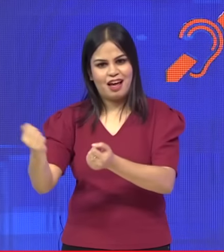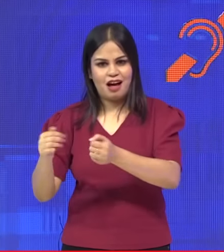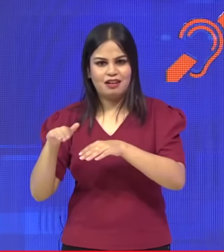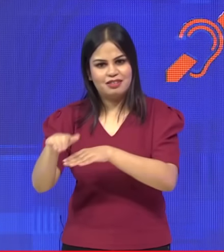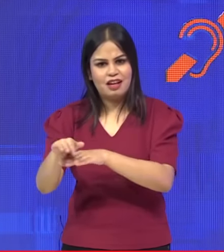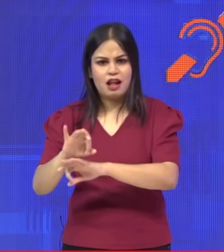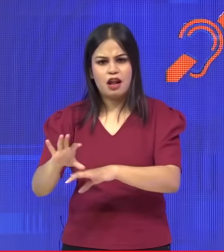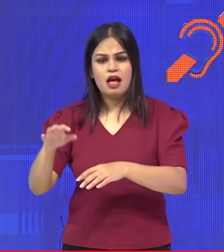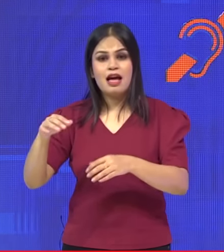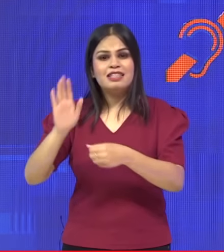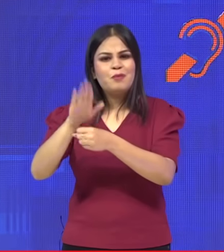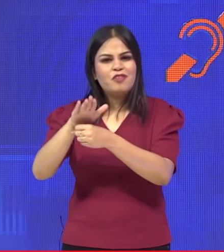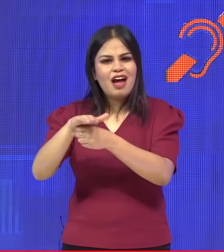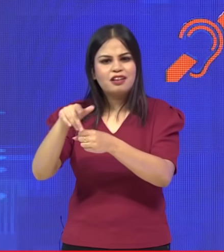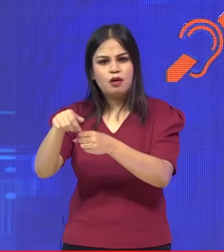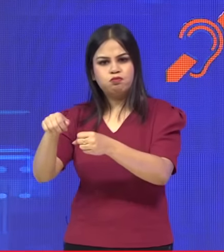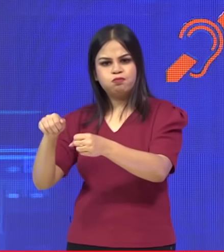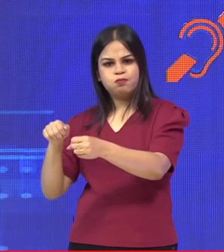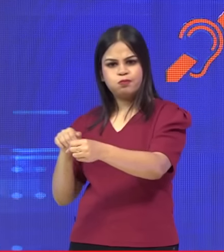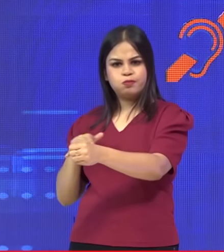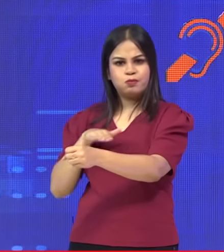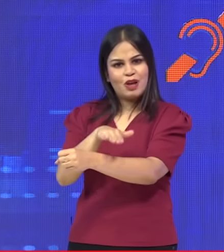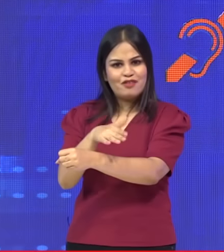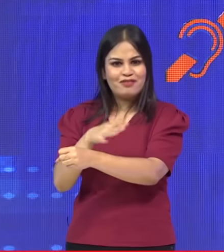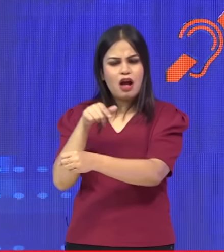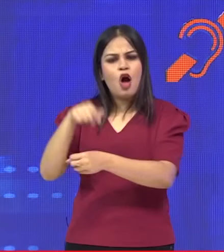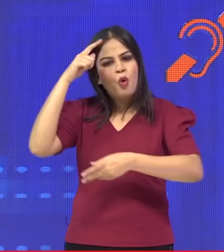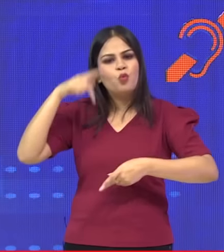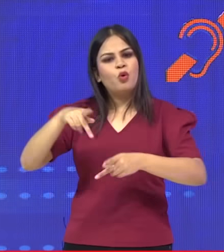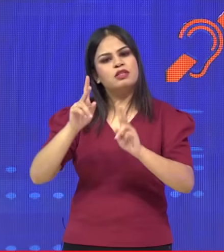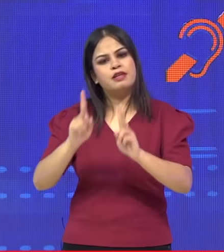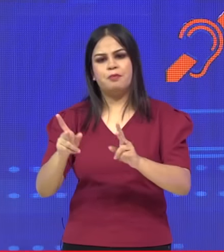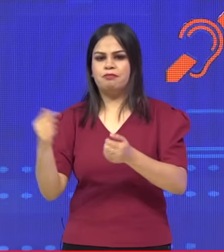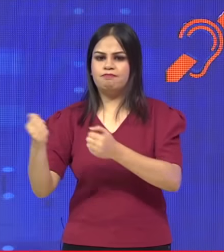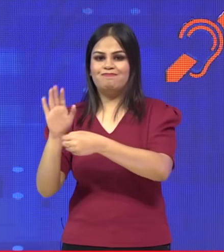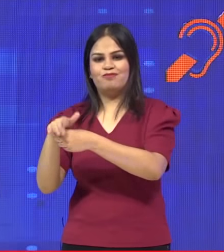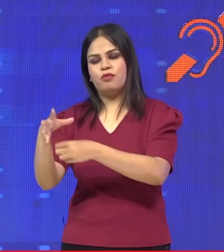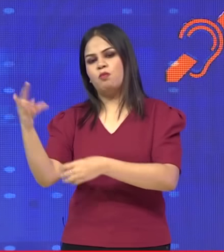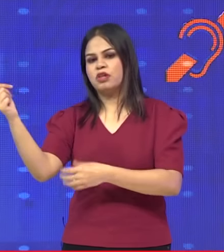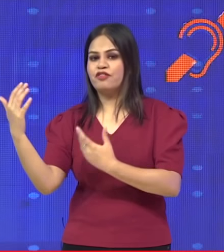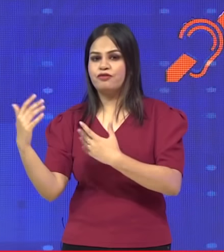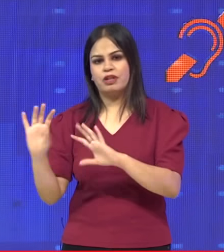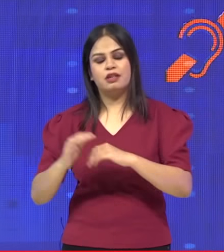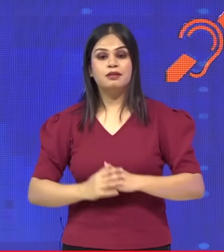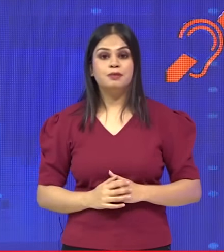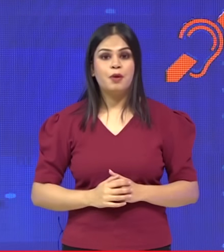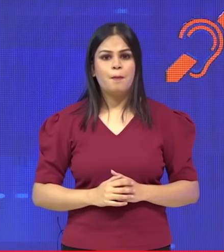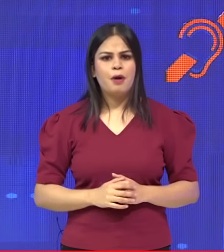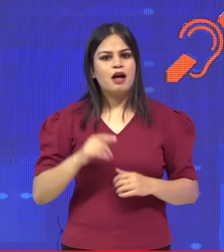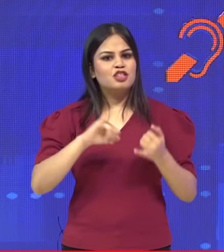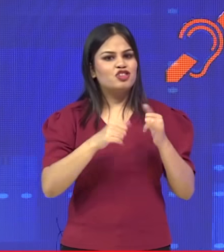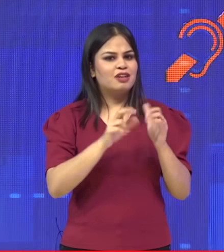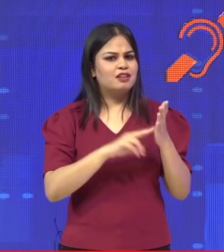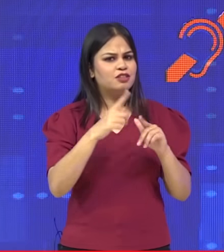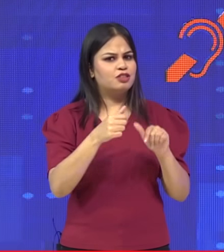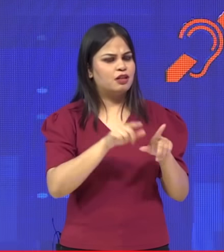तरफ से अनलोड किया और ट्रक चला गया और गाड़ी रास्ते पर तो मैं संजू को बाहर